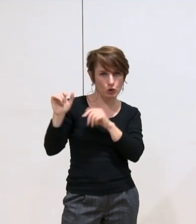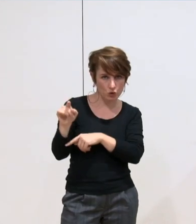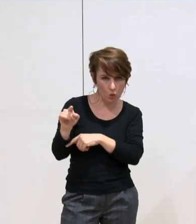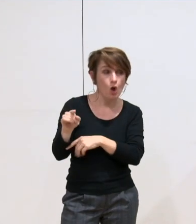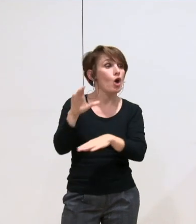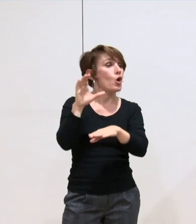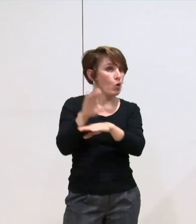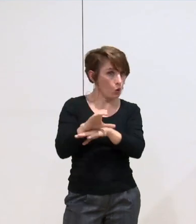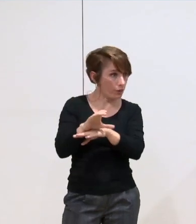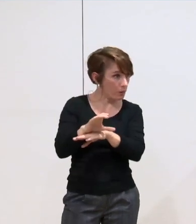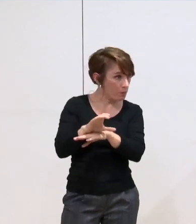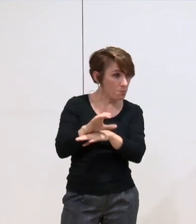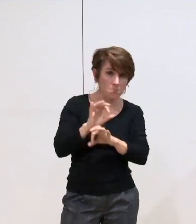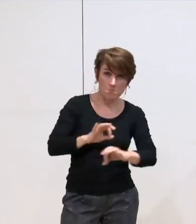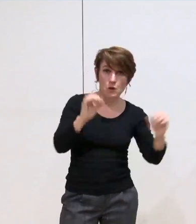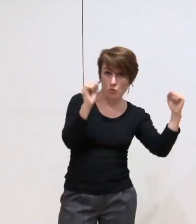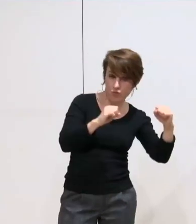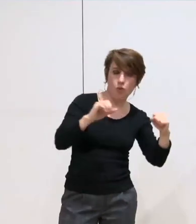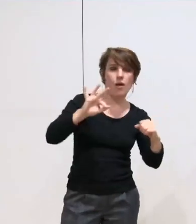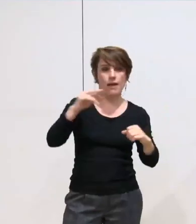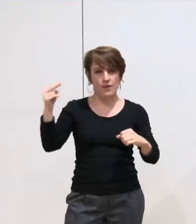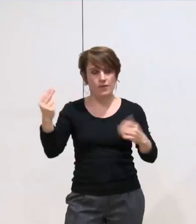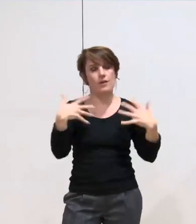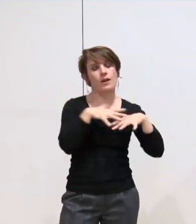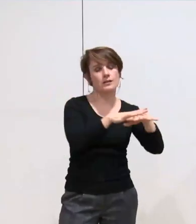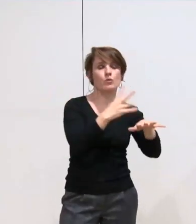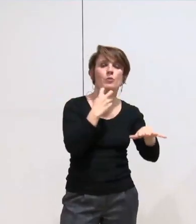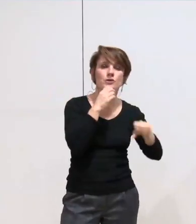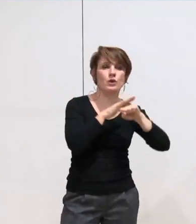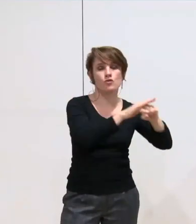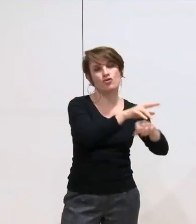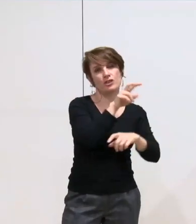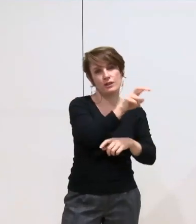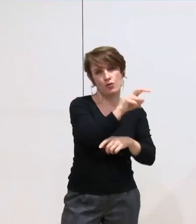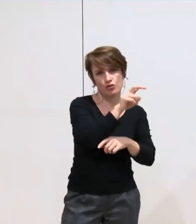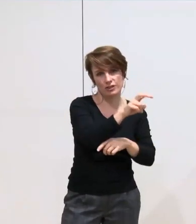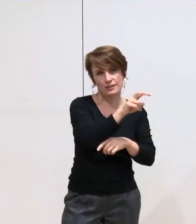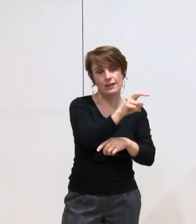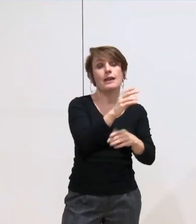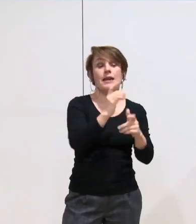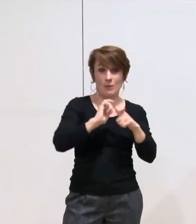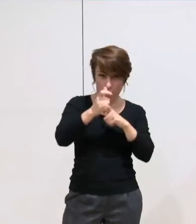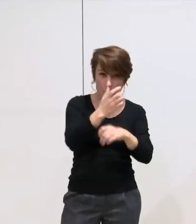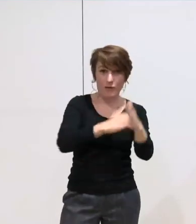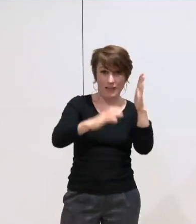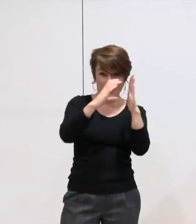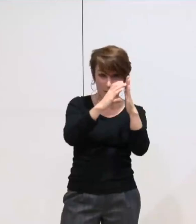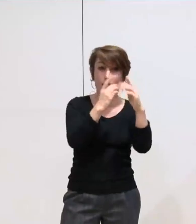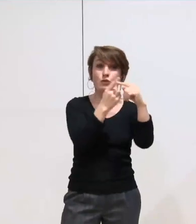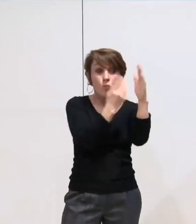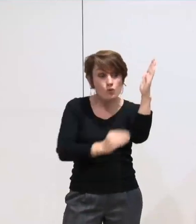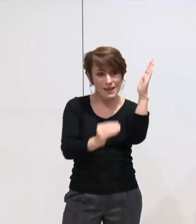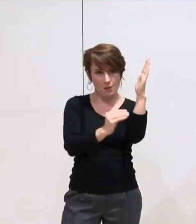vote contre ? Qui vote pour ? Front National, Rassemblement citoyen de la gauche et des écologistes. Et je mets la délibération